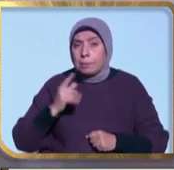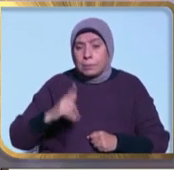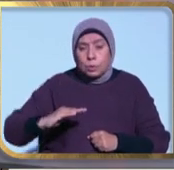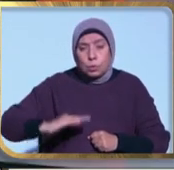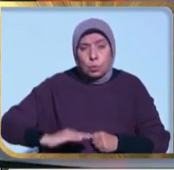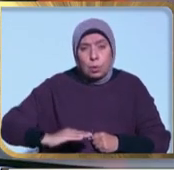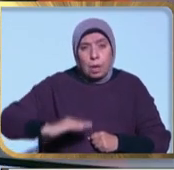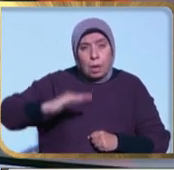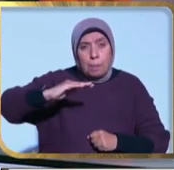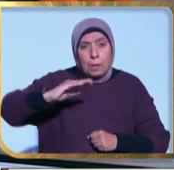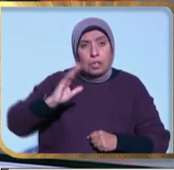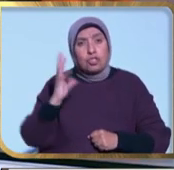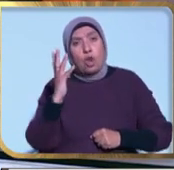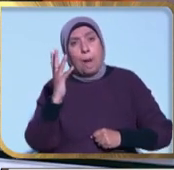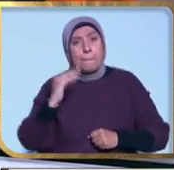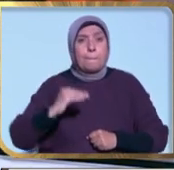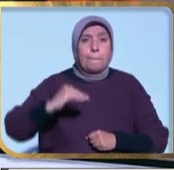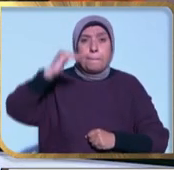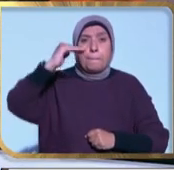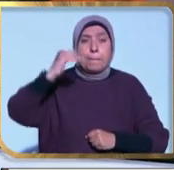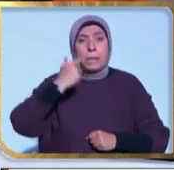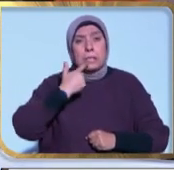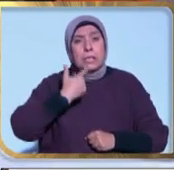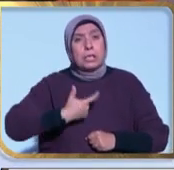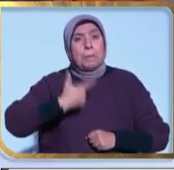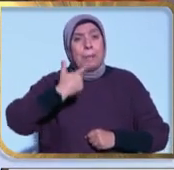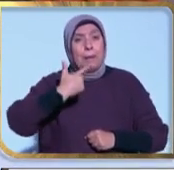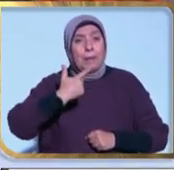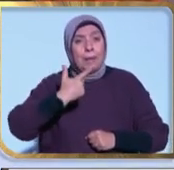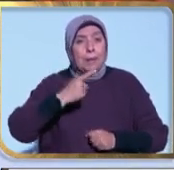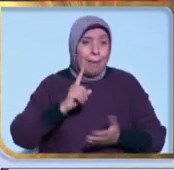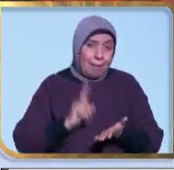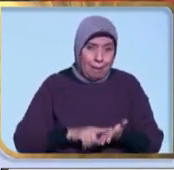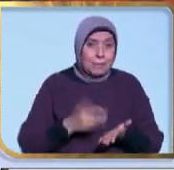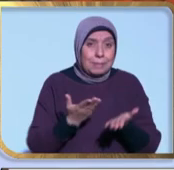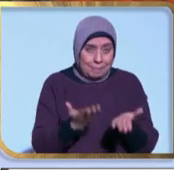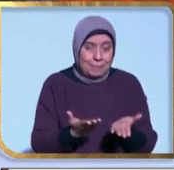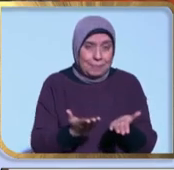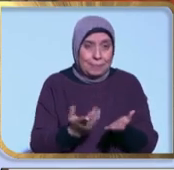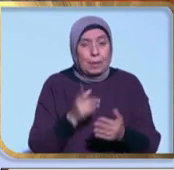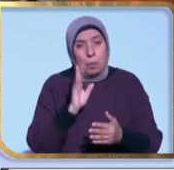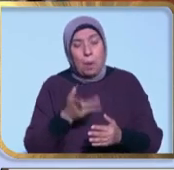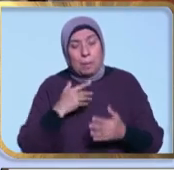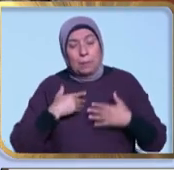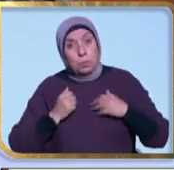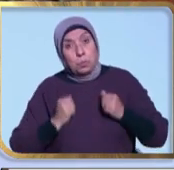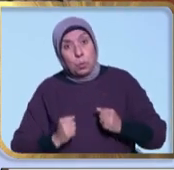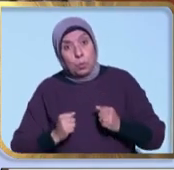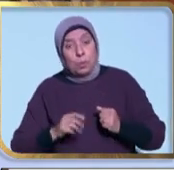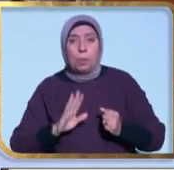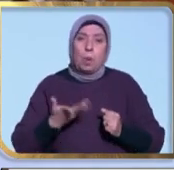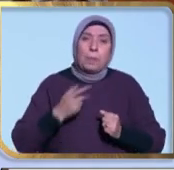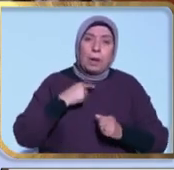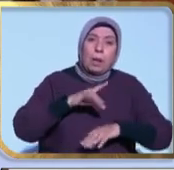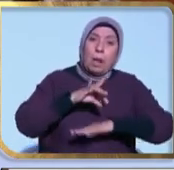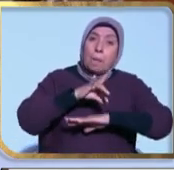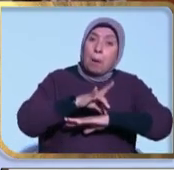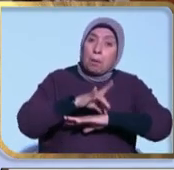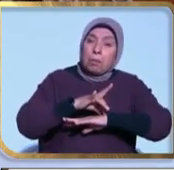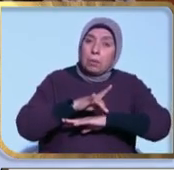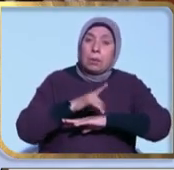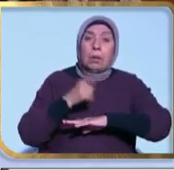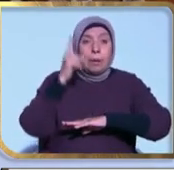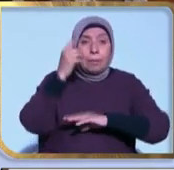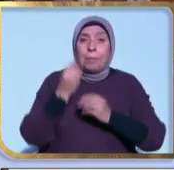شاب مره طاعن في السن مره سليم مره مريض عشان كده الوحي الشريف